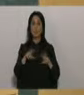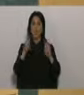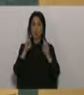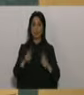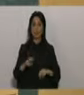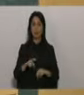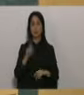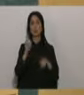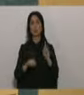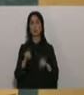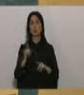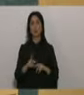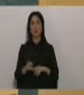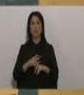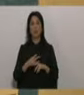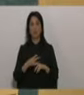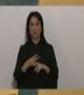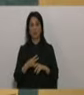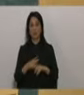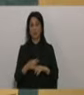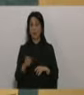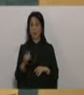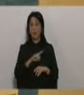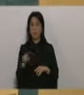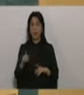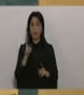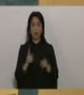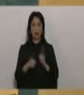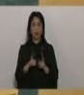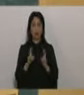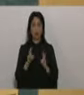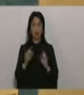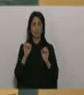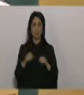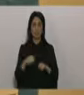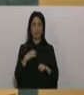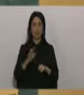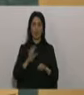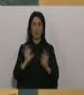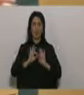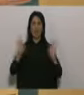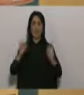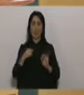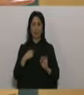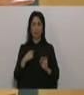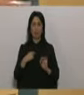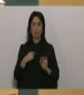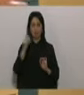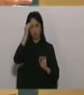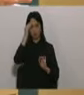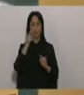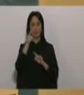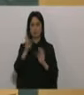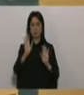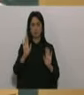ზოგი მავნებლობით, მაგრამ რეალობა არის ერთი. შეიძლება ჩვენ არ ვიყოთ იდეალურები. ამაზრისგან შორს ვარ